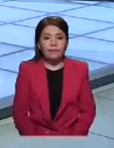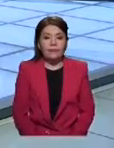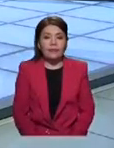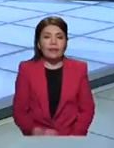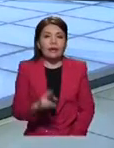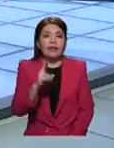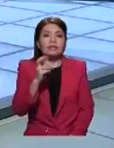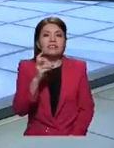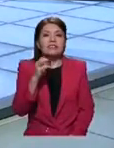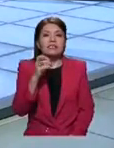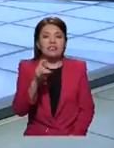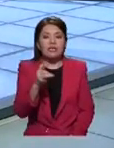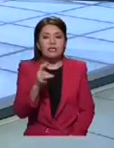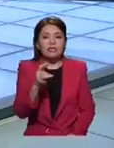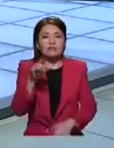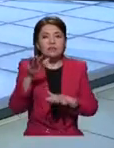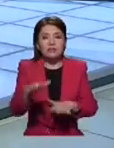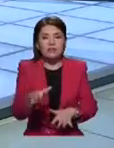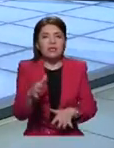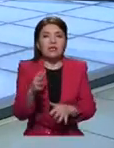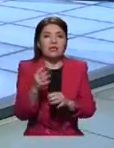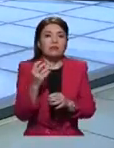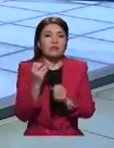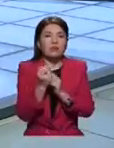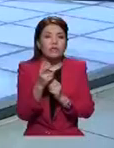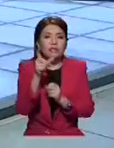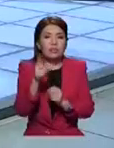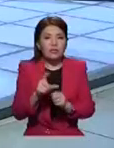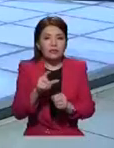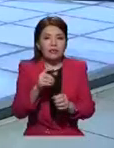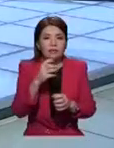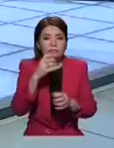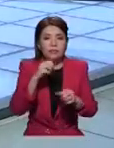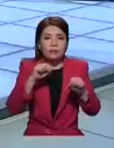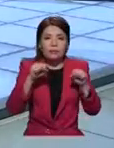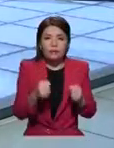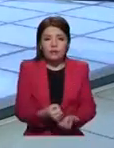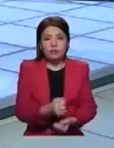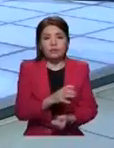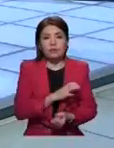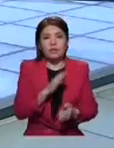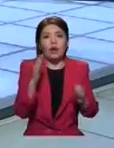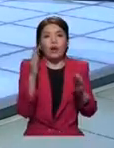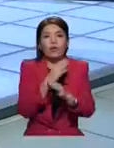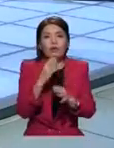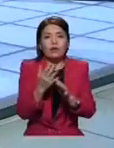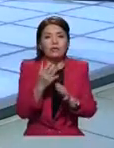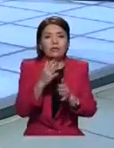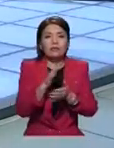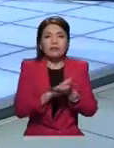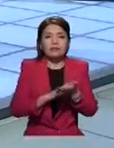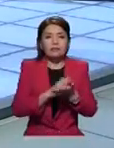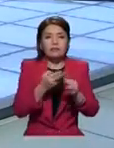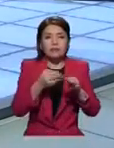Қызылжарда 12 адамды үсік шалды, ал Қызылорда жұртшылығын екпінді жел әбігерге салуда. Елімізде ауарайы әлі қолайсыз, жүздеген